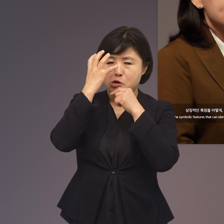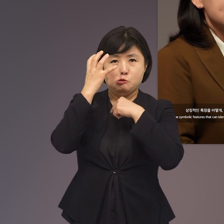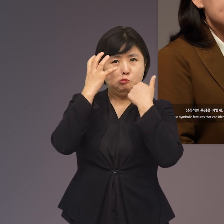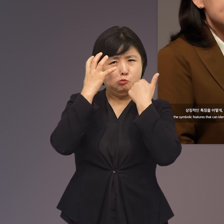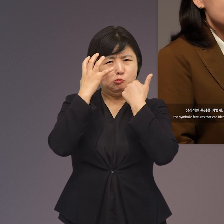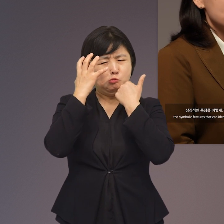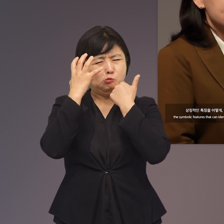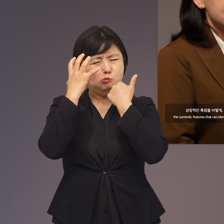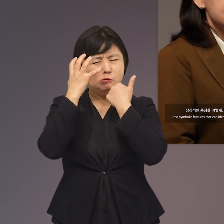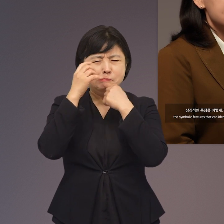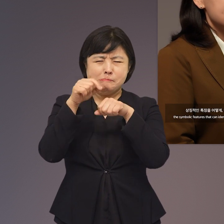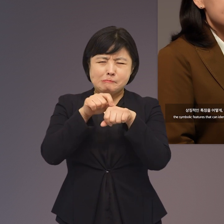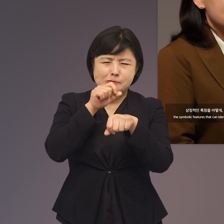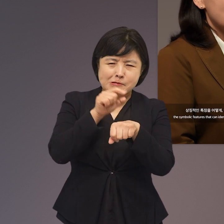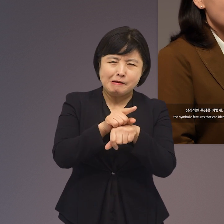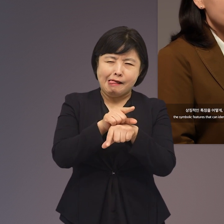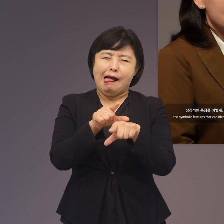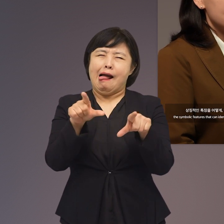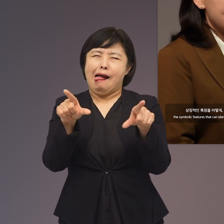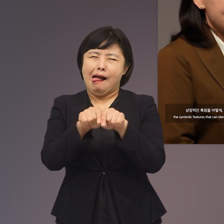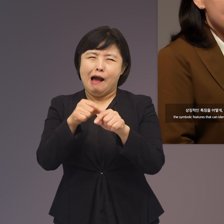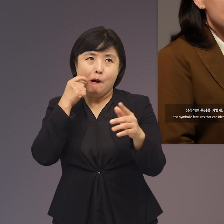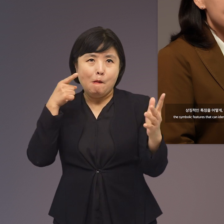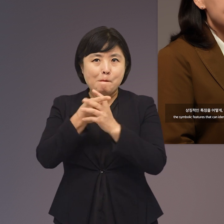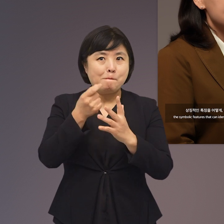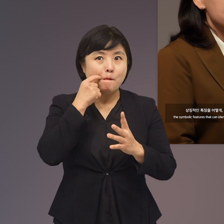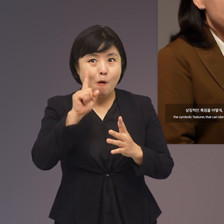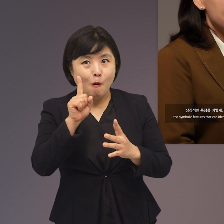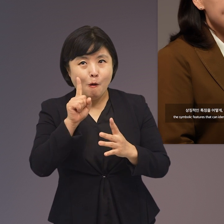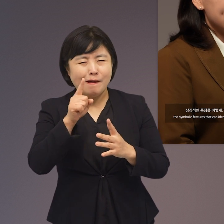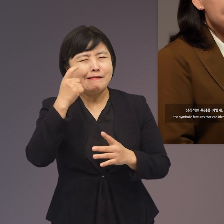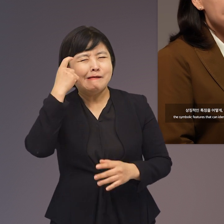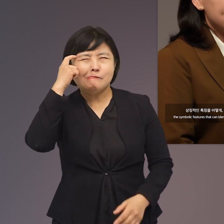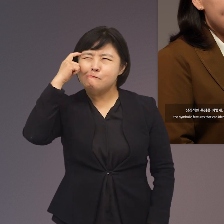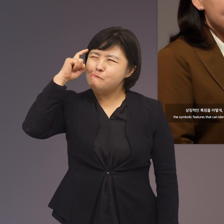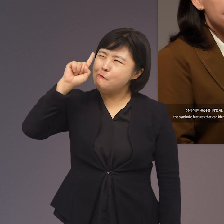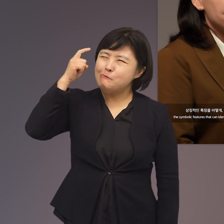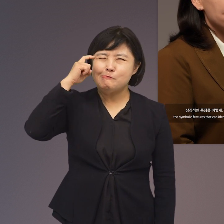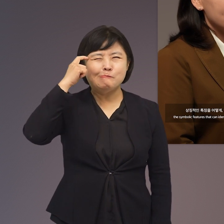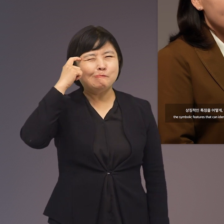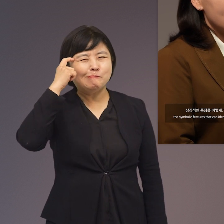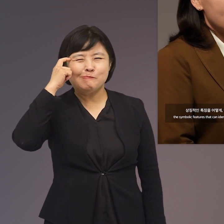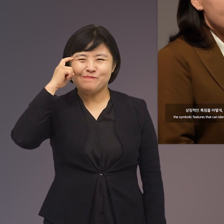알려주는 상징적인 특징을 어떻게, 얼만큼 표현할까입니다.